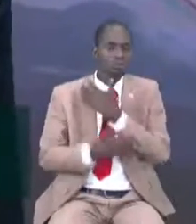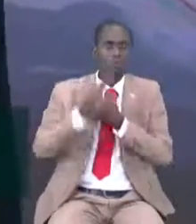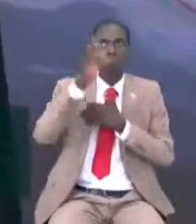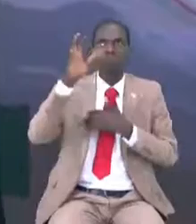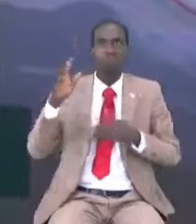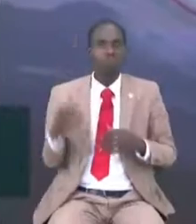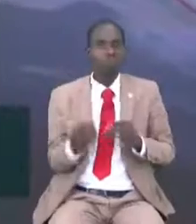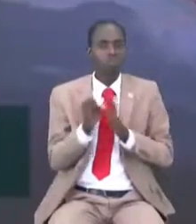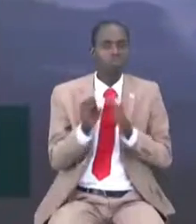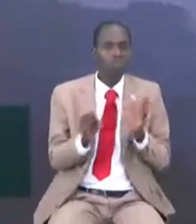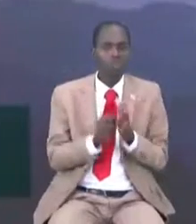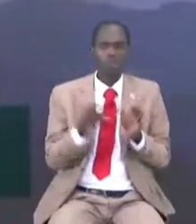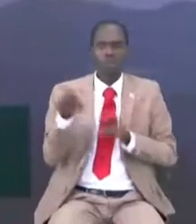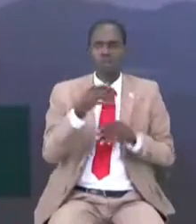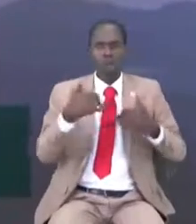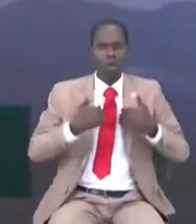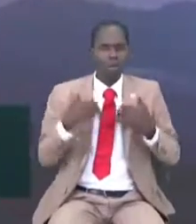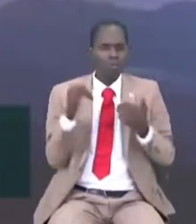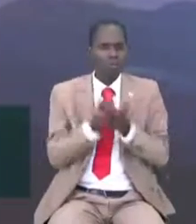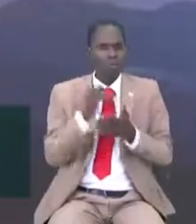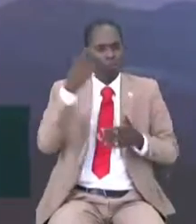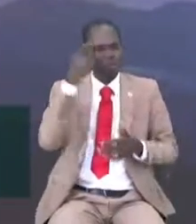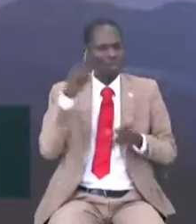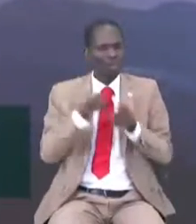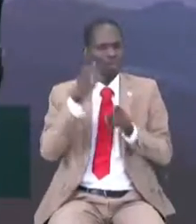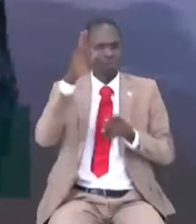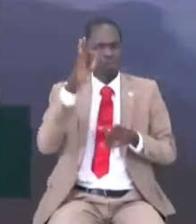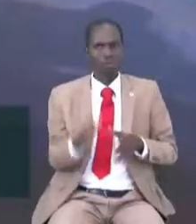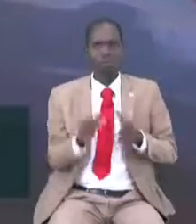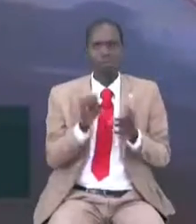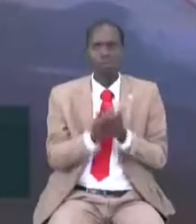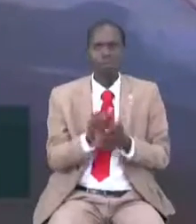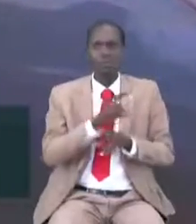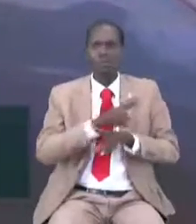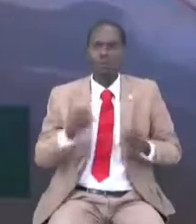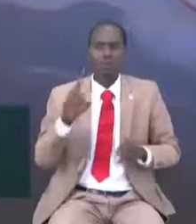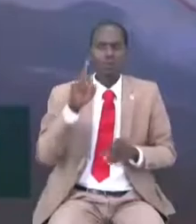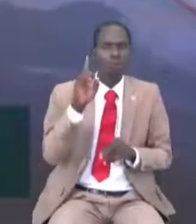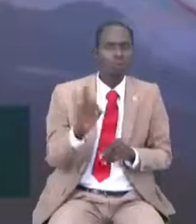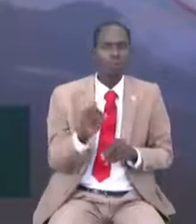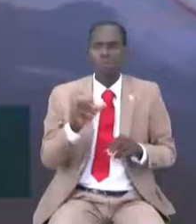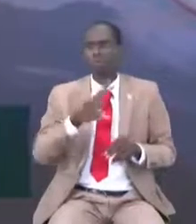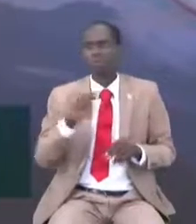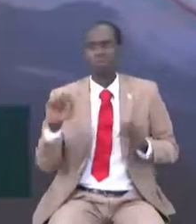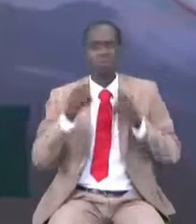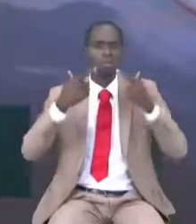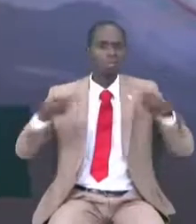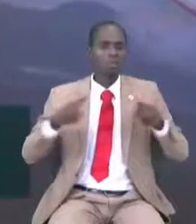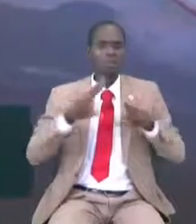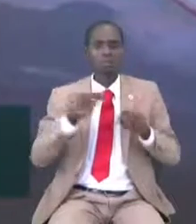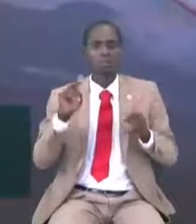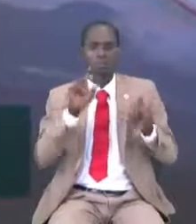voulant qu'aucune province dans un pays meure. Prédicateur, avons-nous cette pensée de Dieu? Voici sa